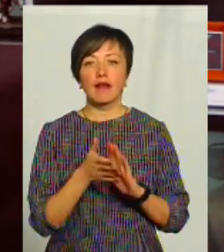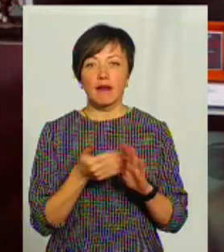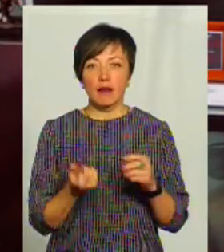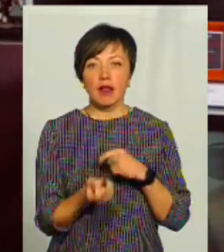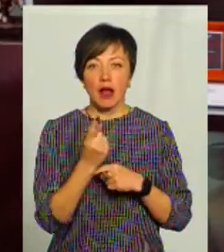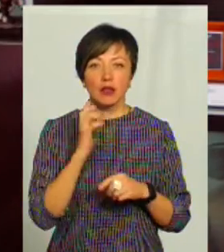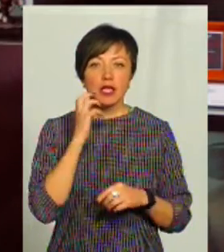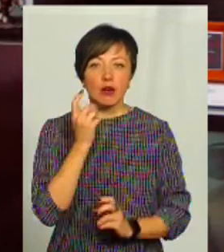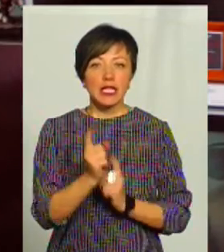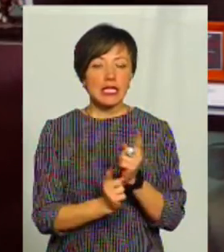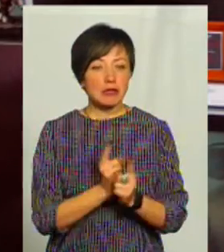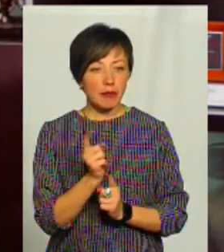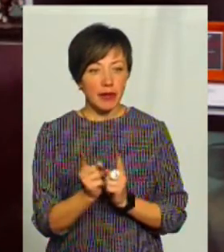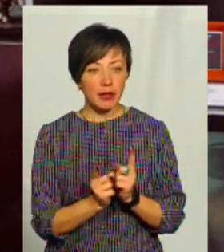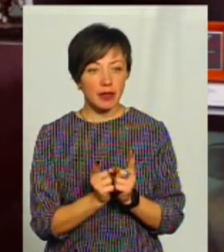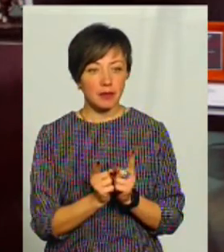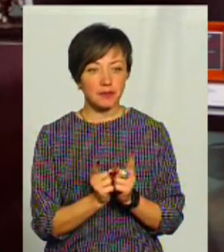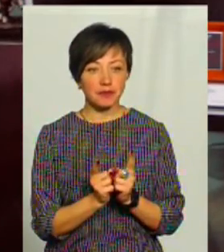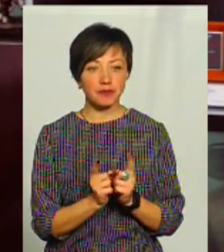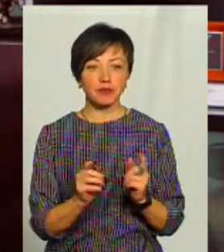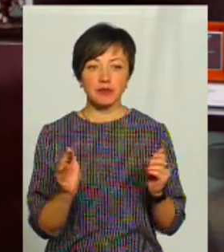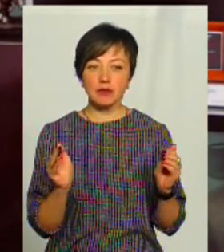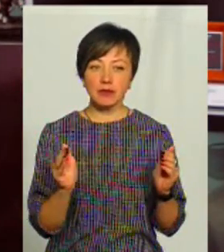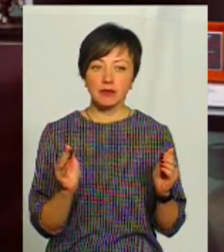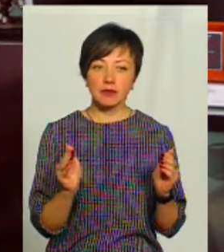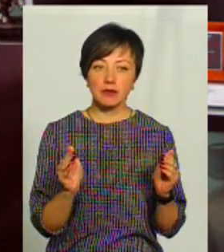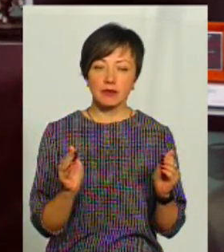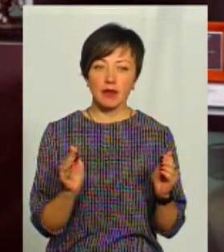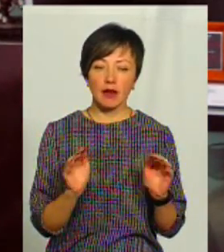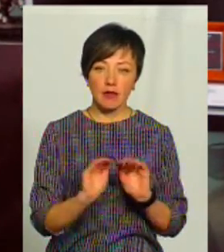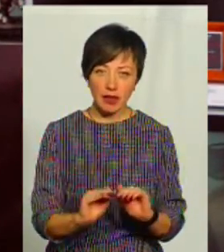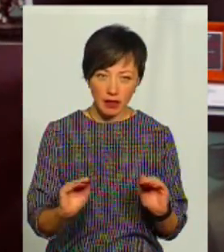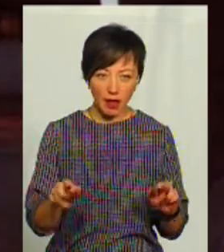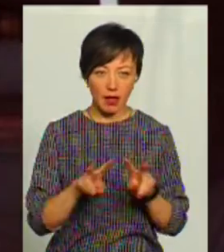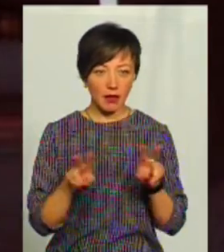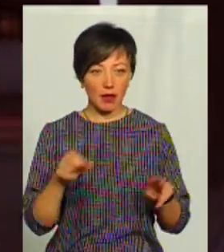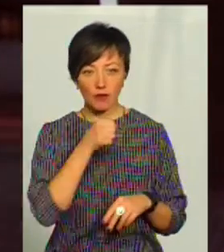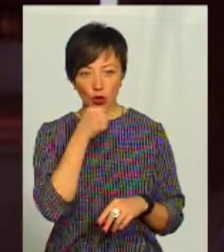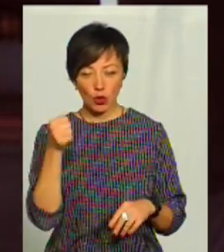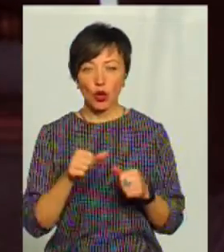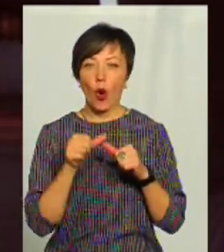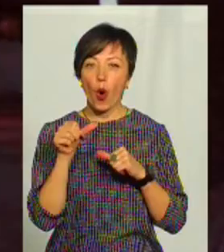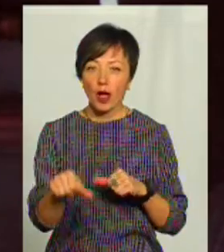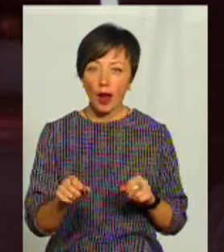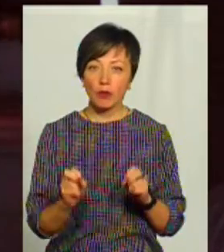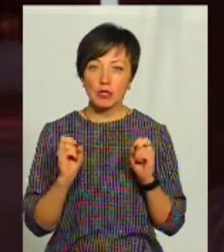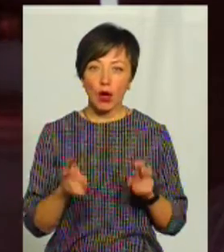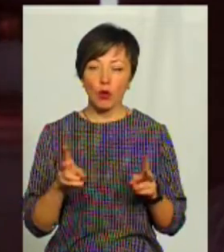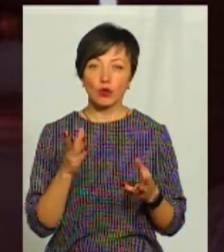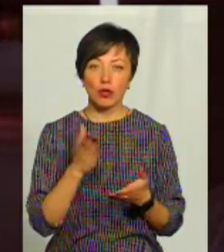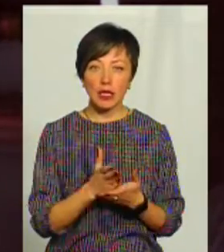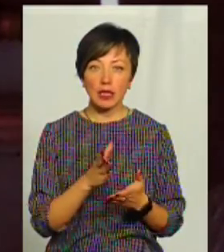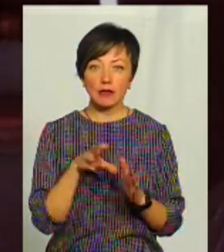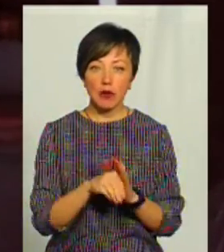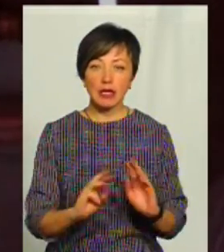викликають серйозні зміни як в малих чи в малих дітей, так і в дорослих. Окрему загрозу несе в